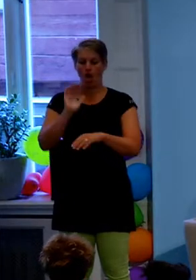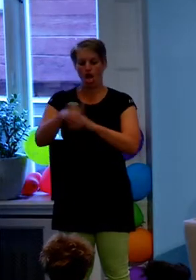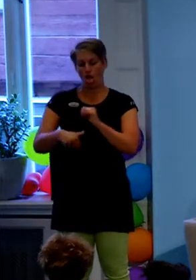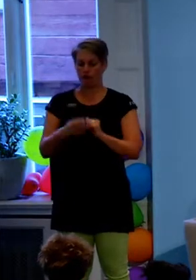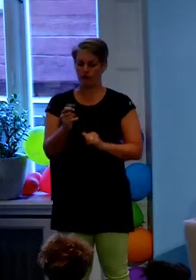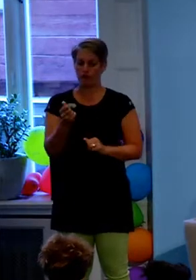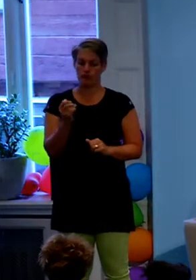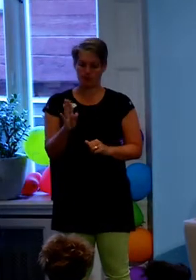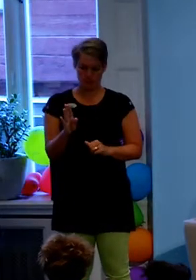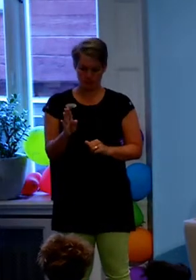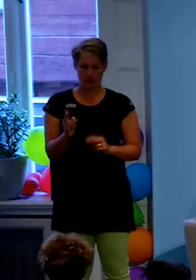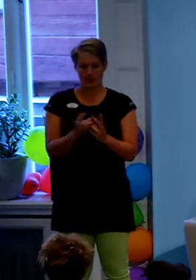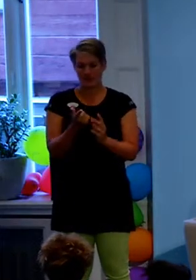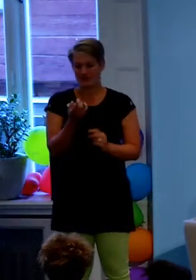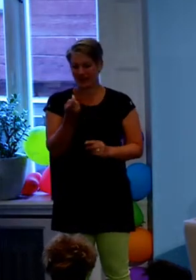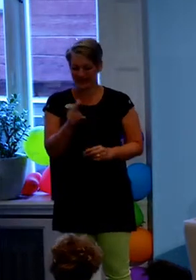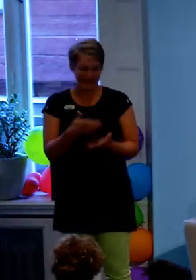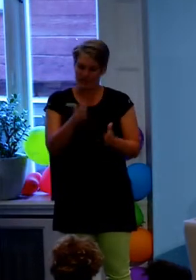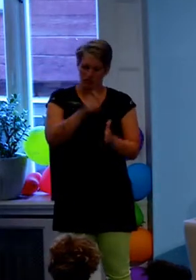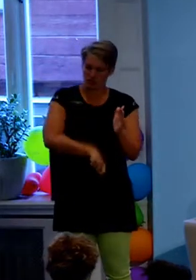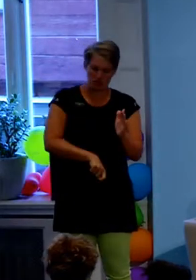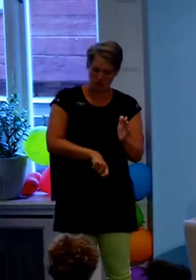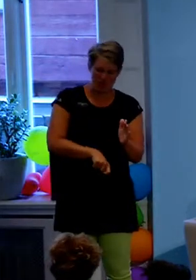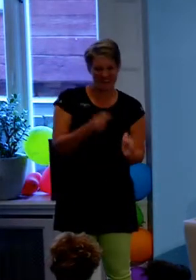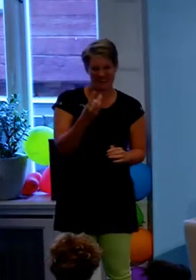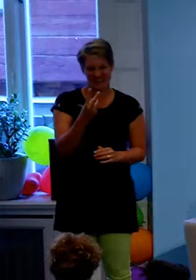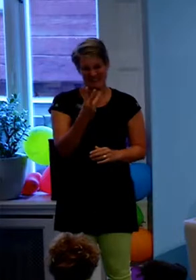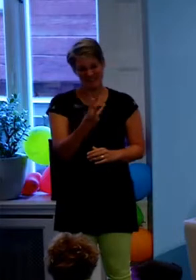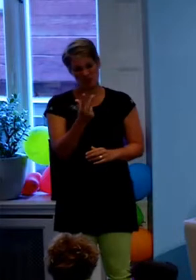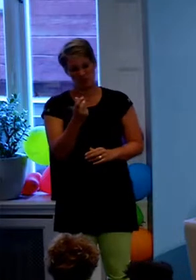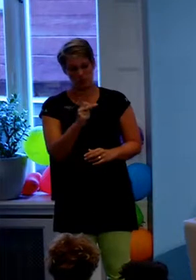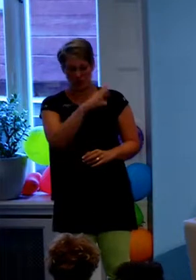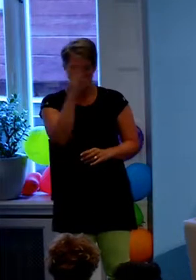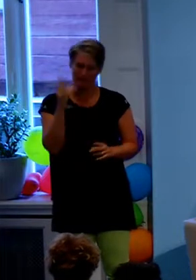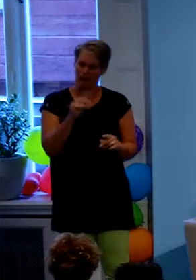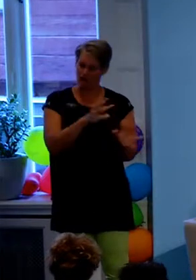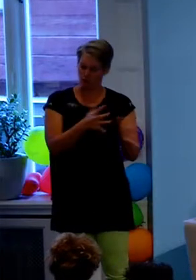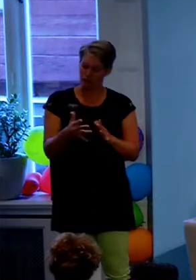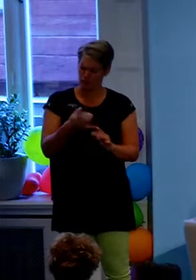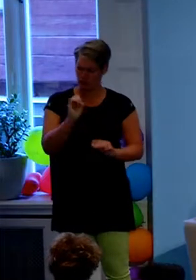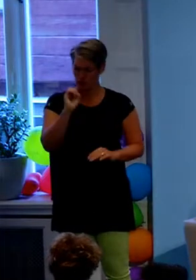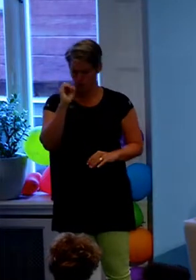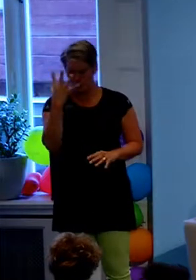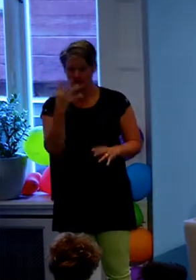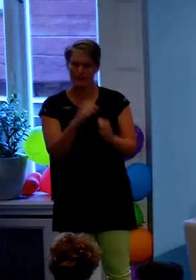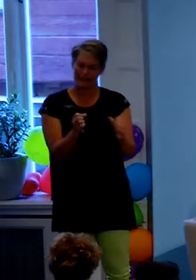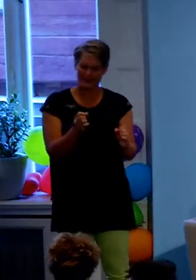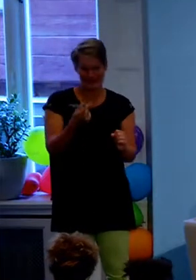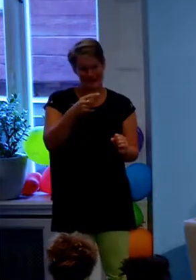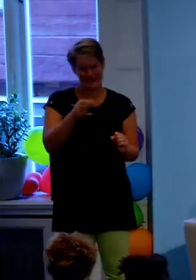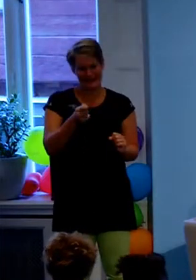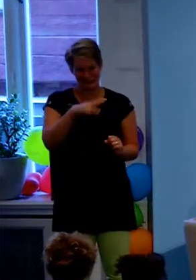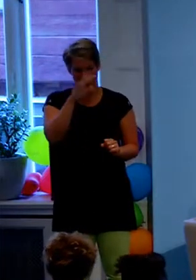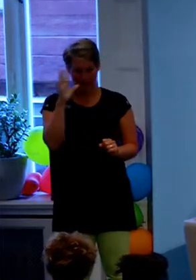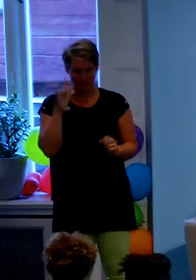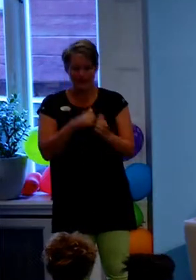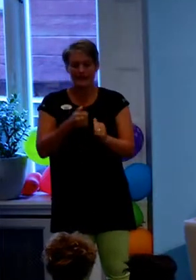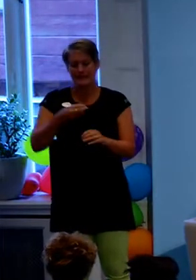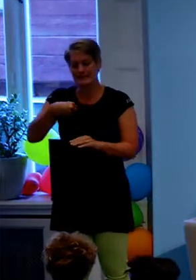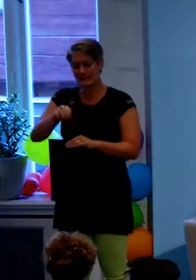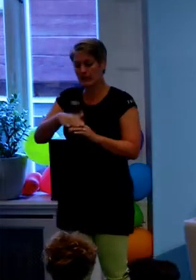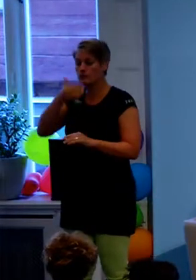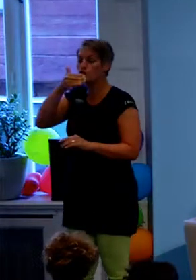unga spelare. Zlatan är inte så dyr längre för han är ju 38 år på väg. Men han är fortfarande en väldigt duktig fotbollsspelare. Men att satsa på ett